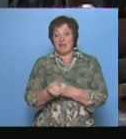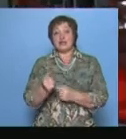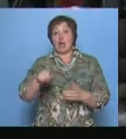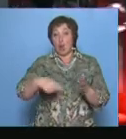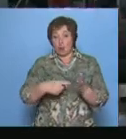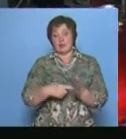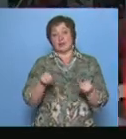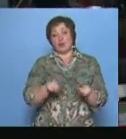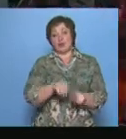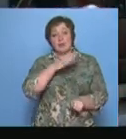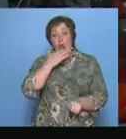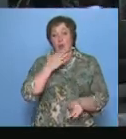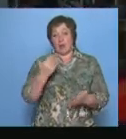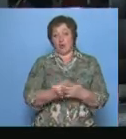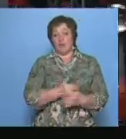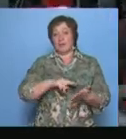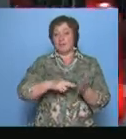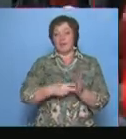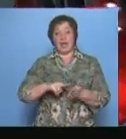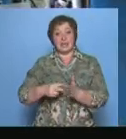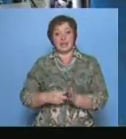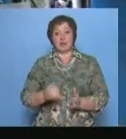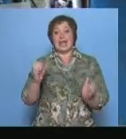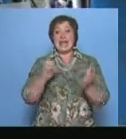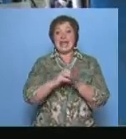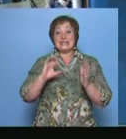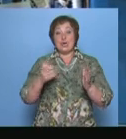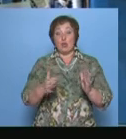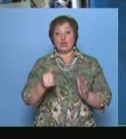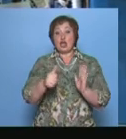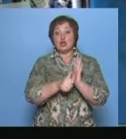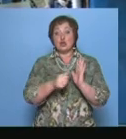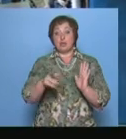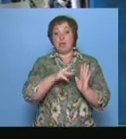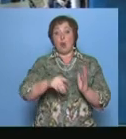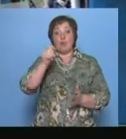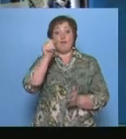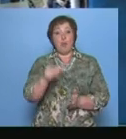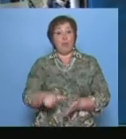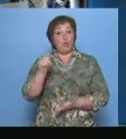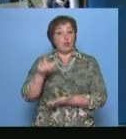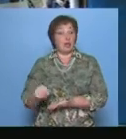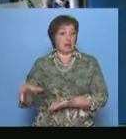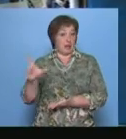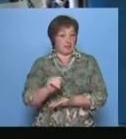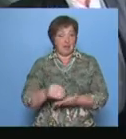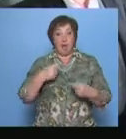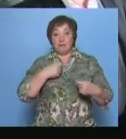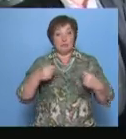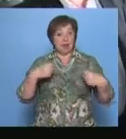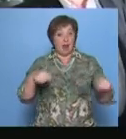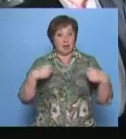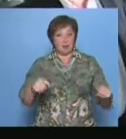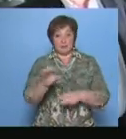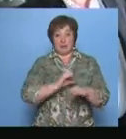масса новых разработок. Стекольщики в год выпускают 600 миллионов бутылок. Все расходятся по стране, как горячие пирожки. А вот